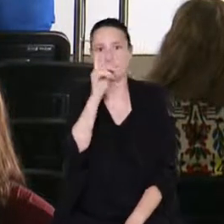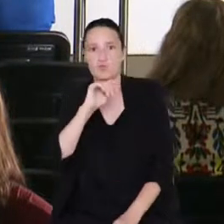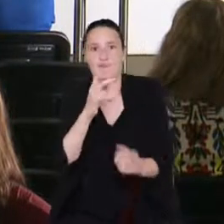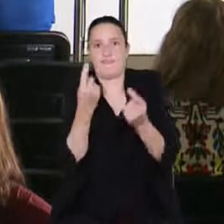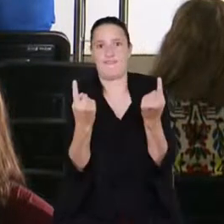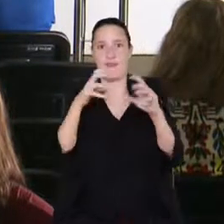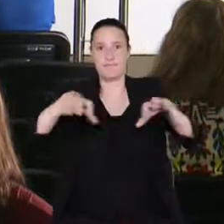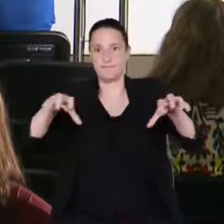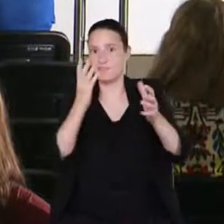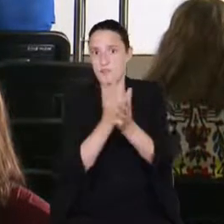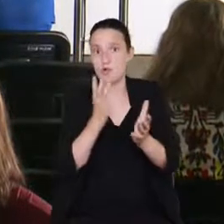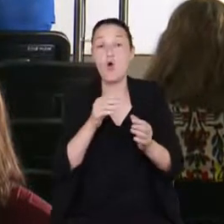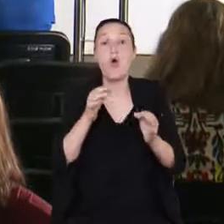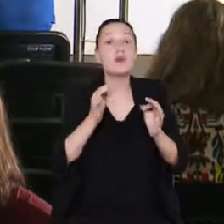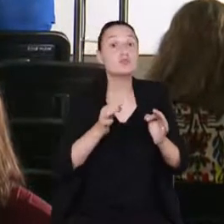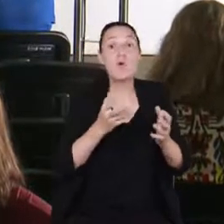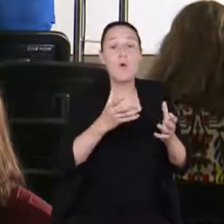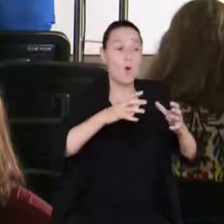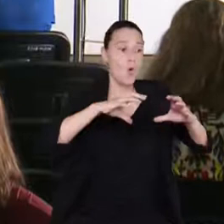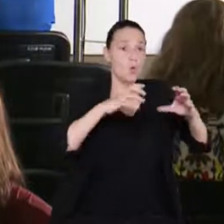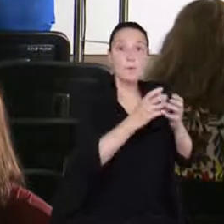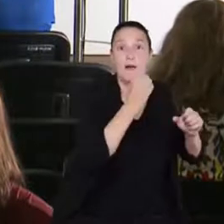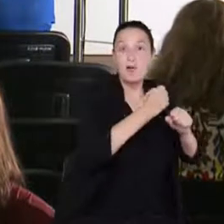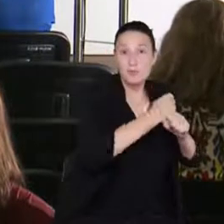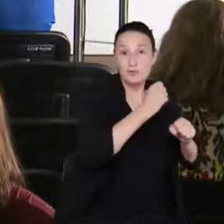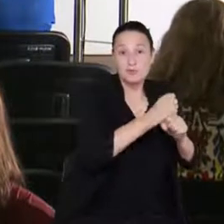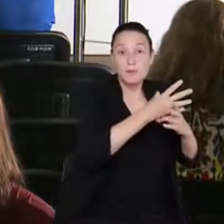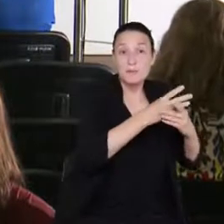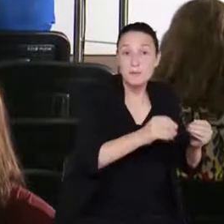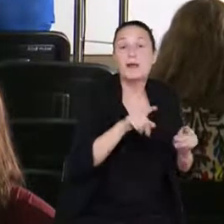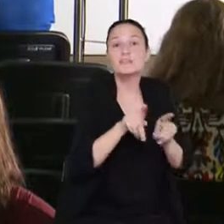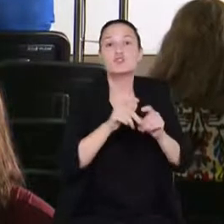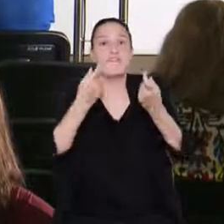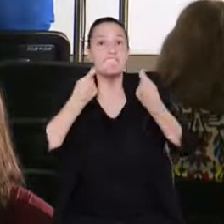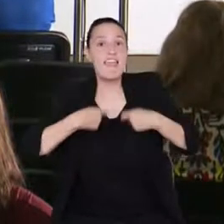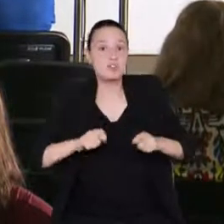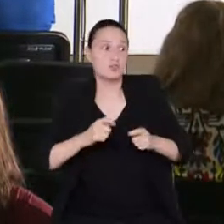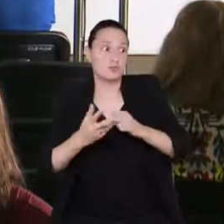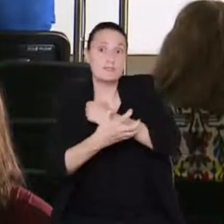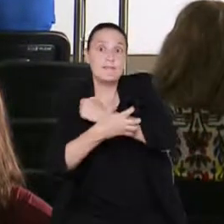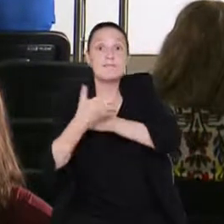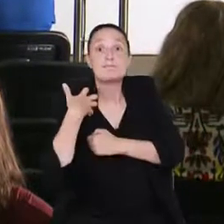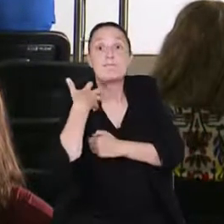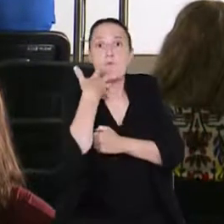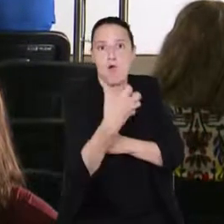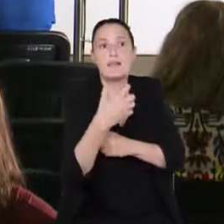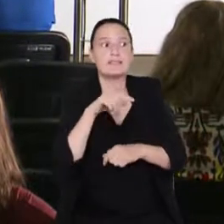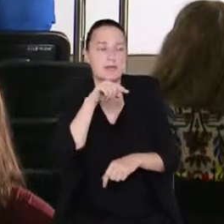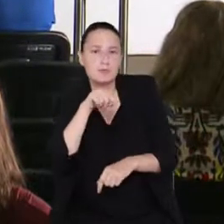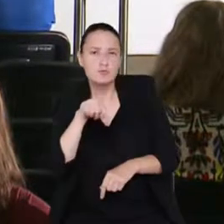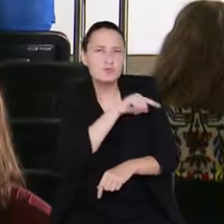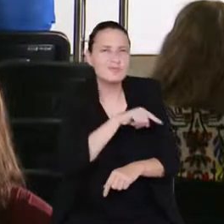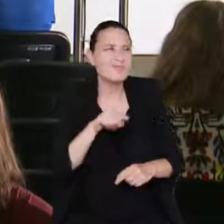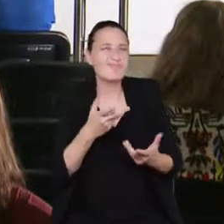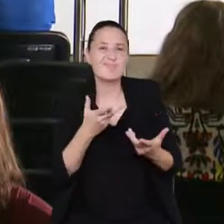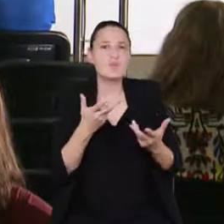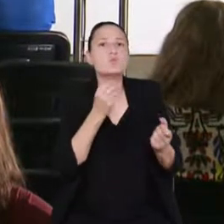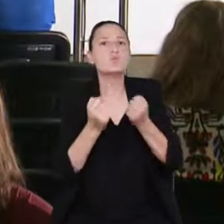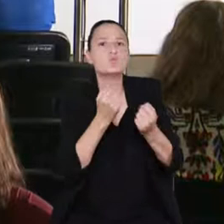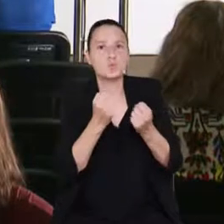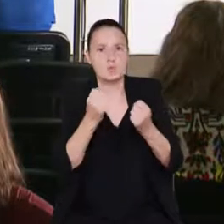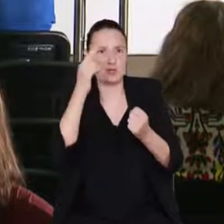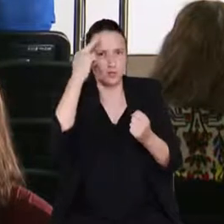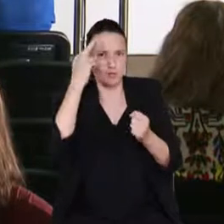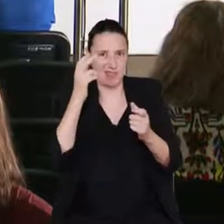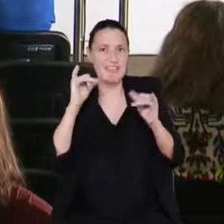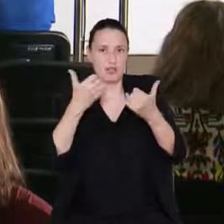społeczna, zanik wielkoprzemysłowej klasy robotniczej, wzbogacenie się wsi i zmniejszenie różnic w stylach życia utrudniają rozumienie realiów społecznych